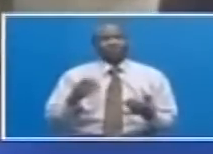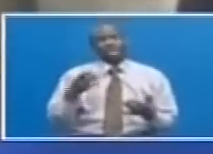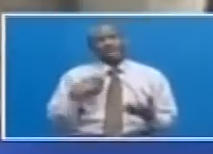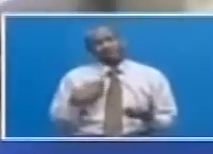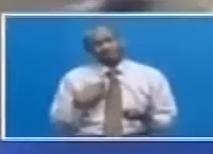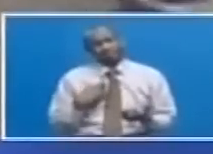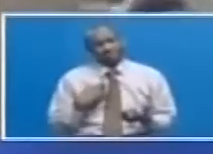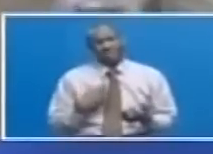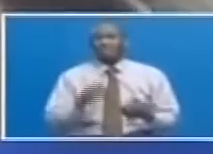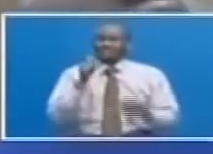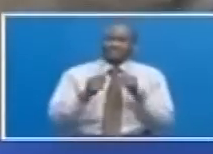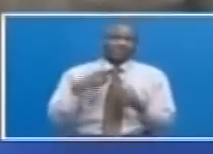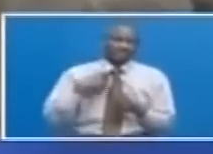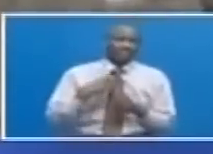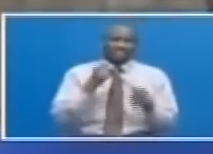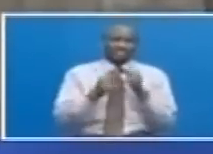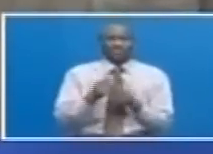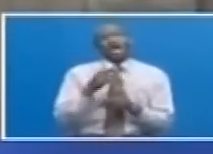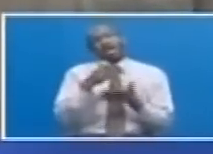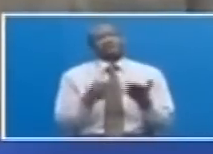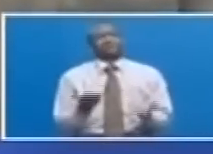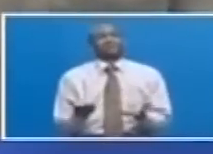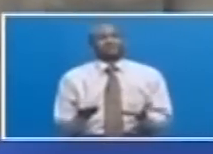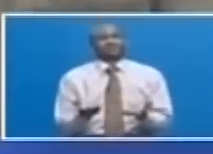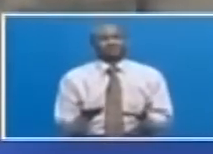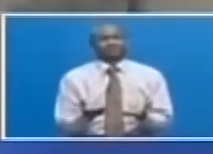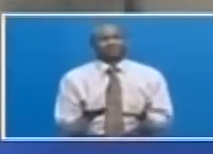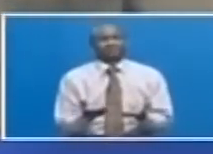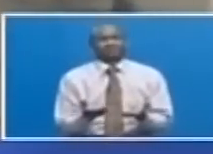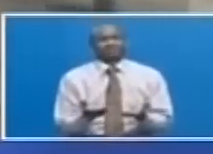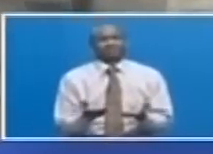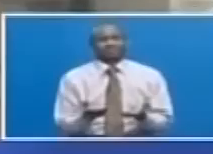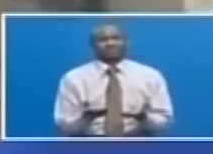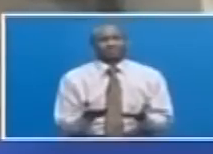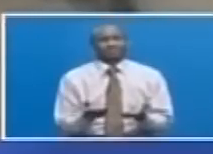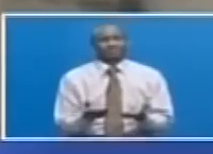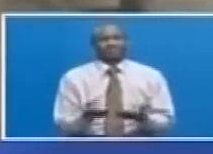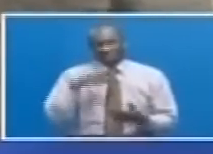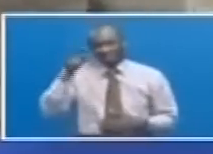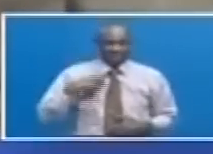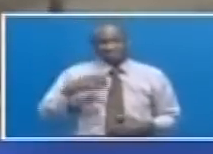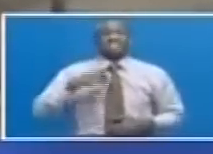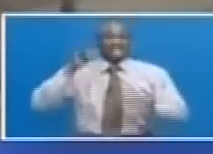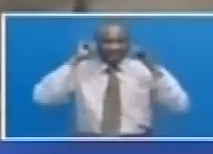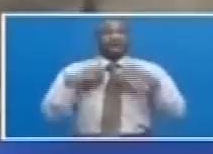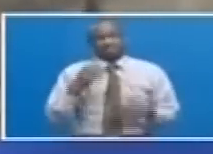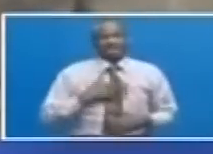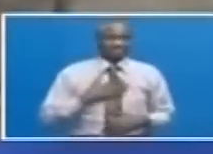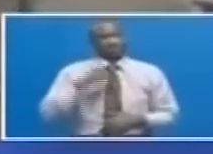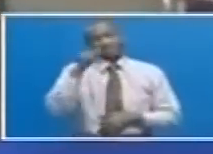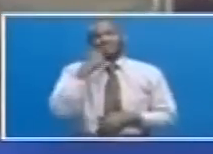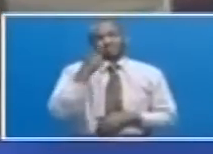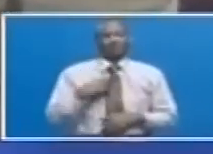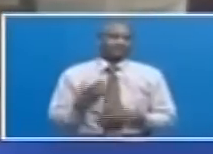maziwa ni nusu ngirasi. ati nanasema niko na ng'ombe yangu, ati unasema uko